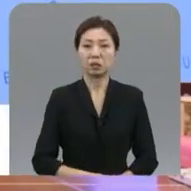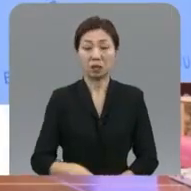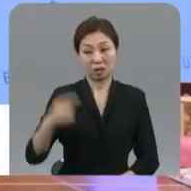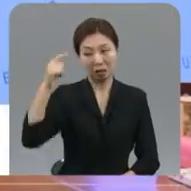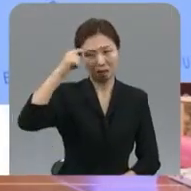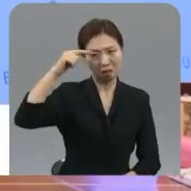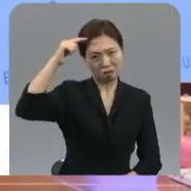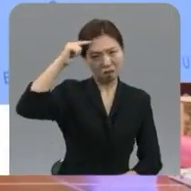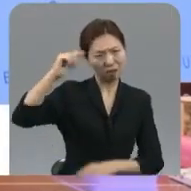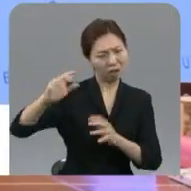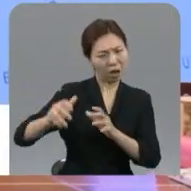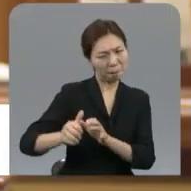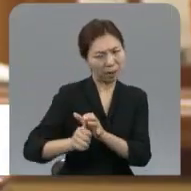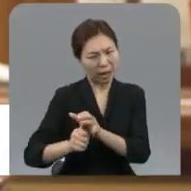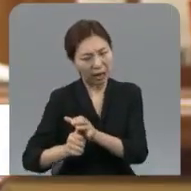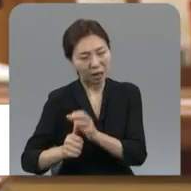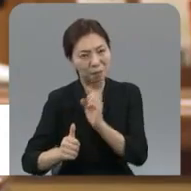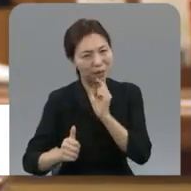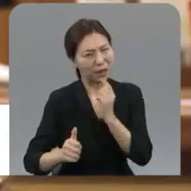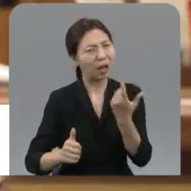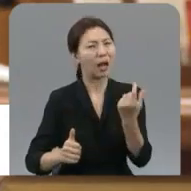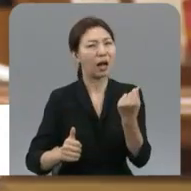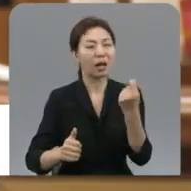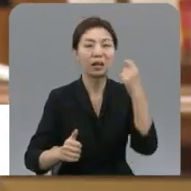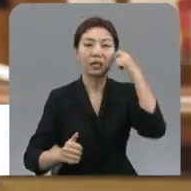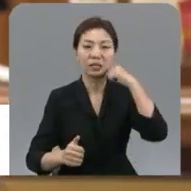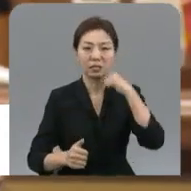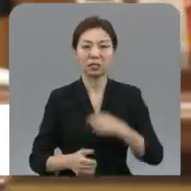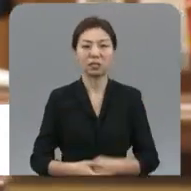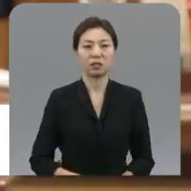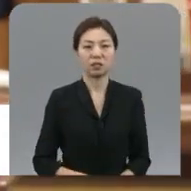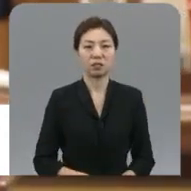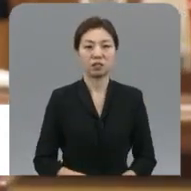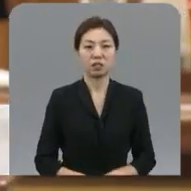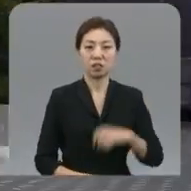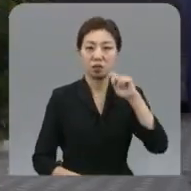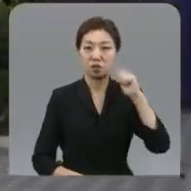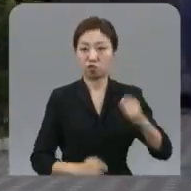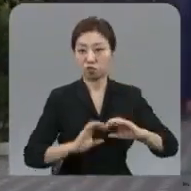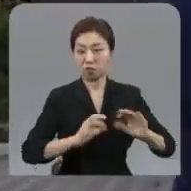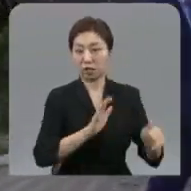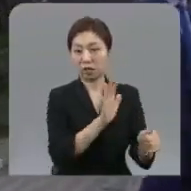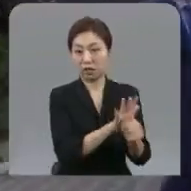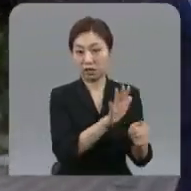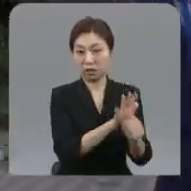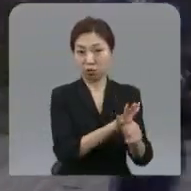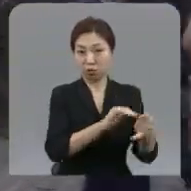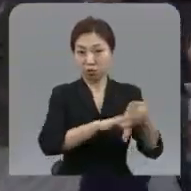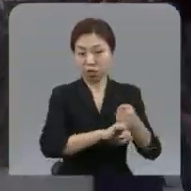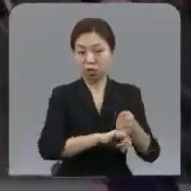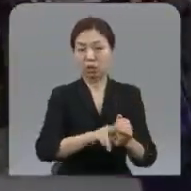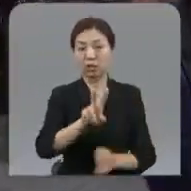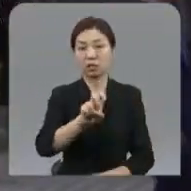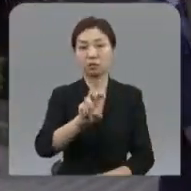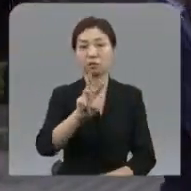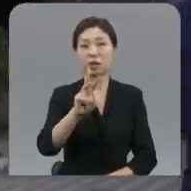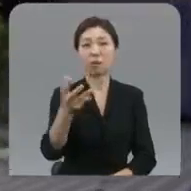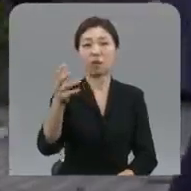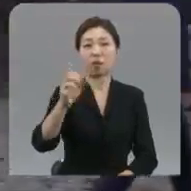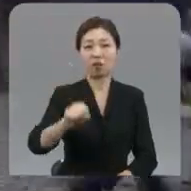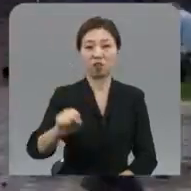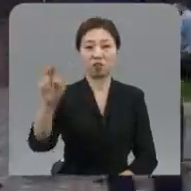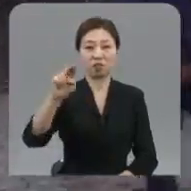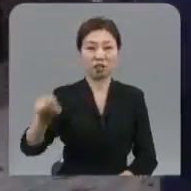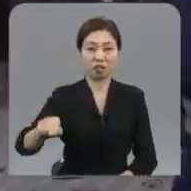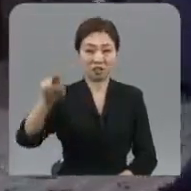示，国际社会一直将禁止使用武力作为坚定的法律原则，应尽快结束乌克兰战争，恢